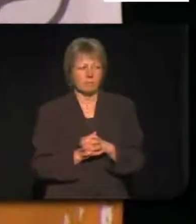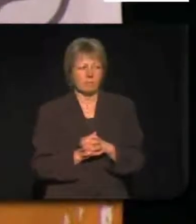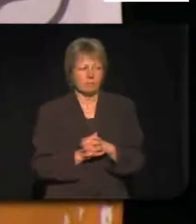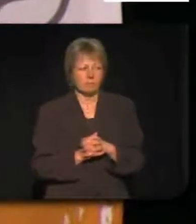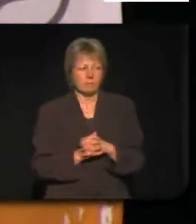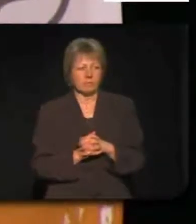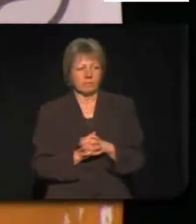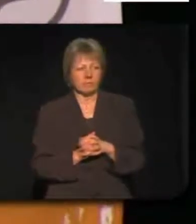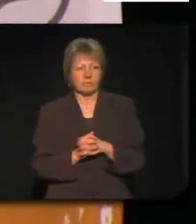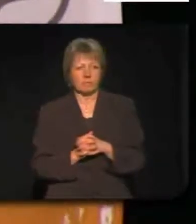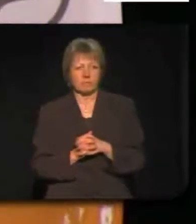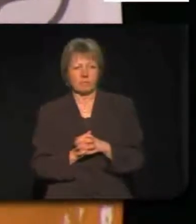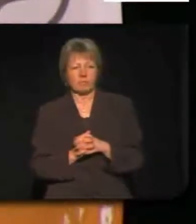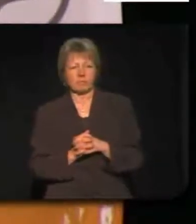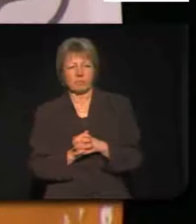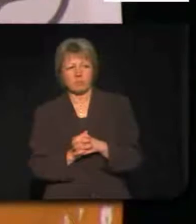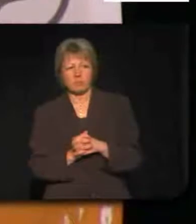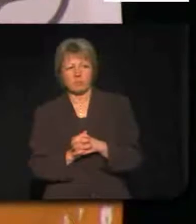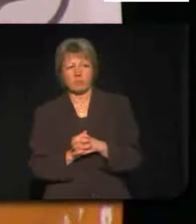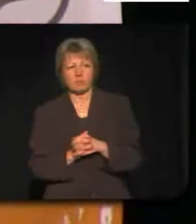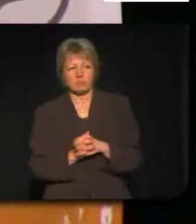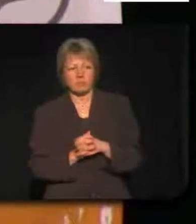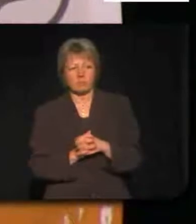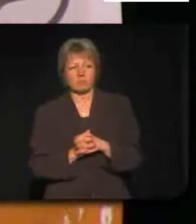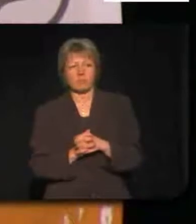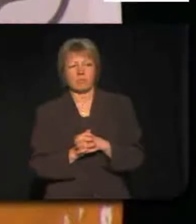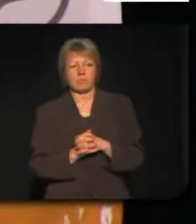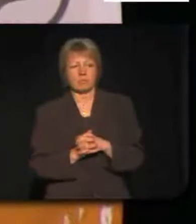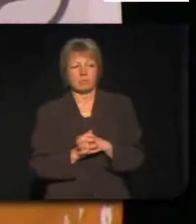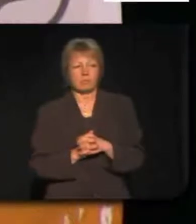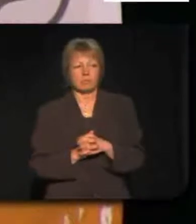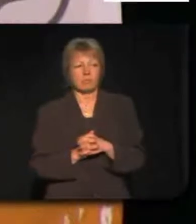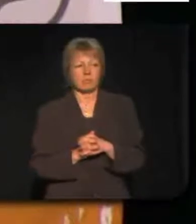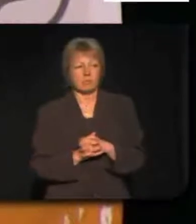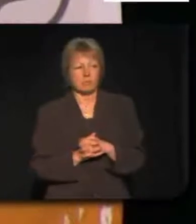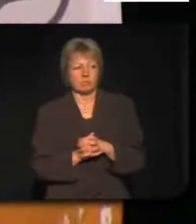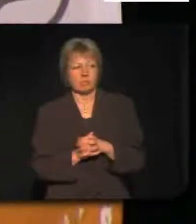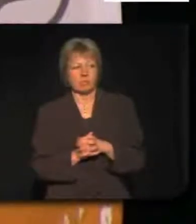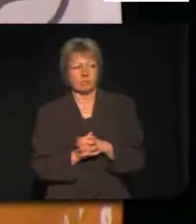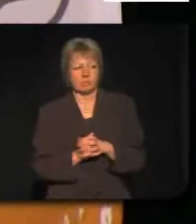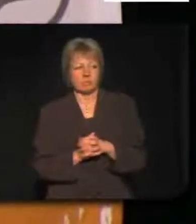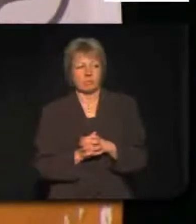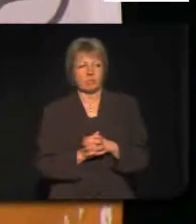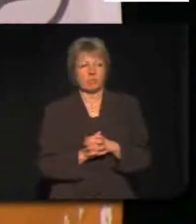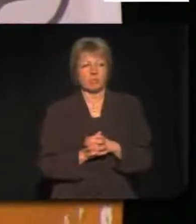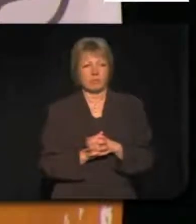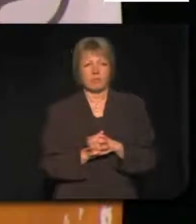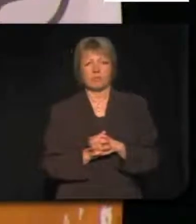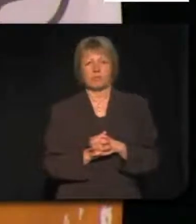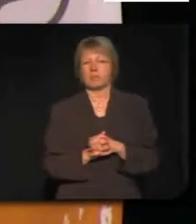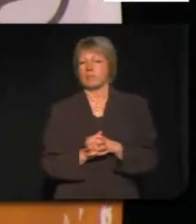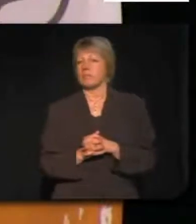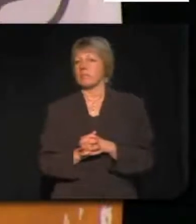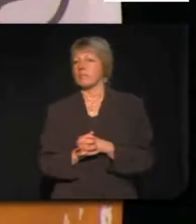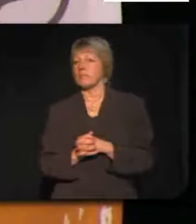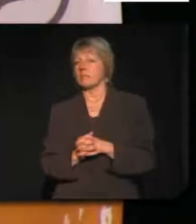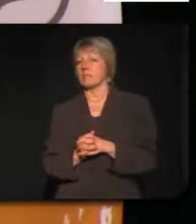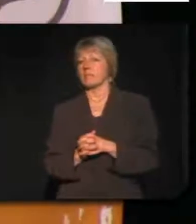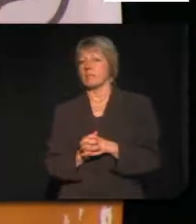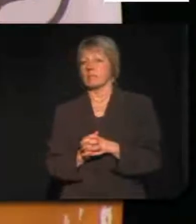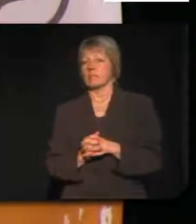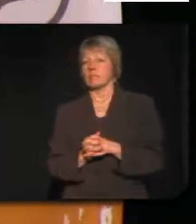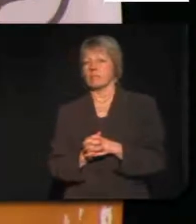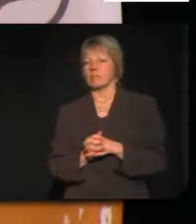so ich warte darauf dass man mir den Antrag reinreicht dass ich die antragsnummer verlesen kann ansonsten wir haben